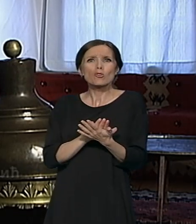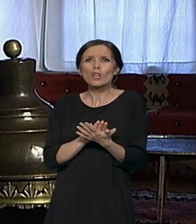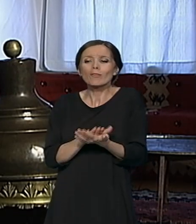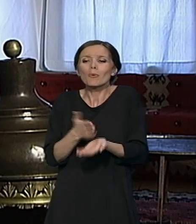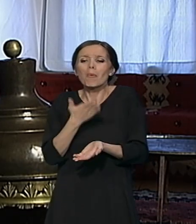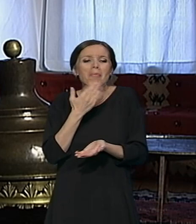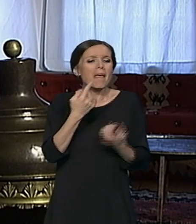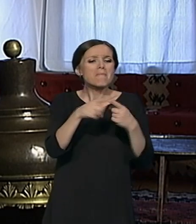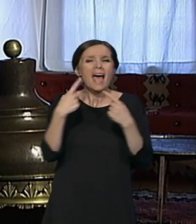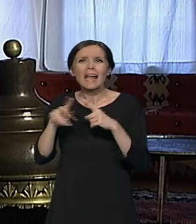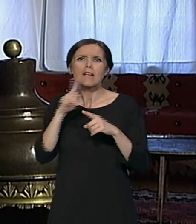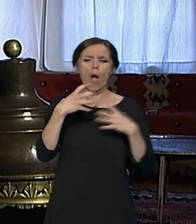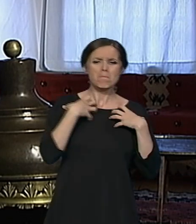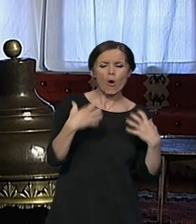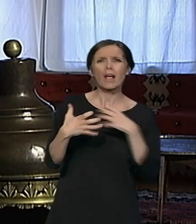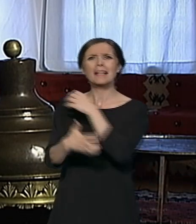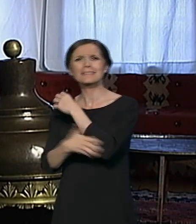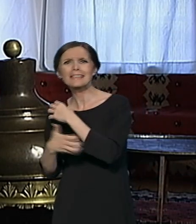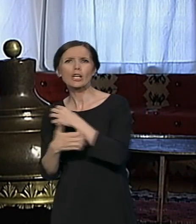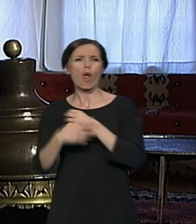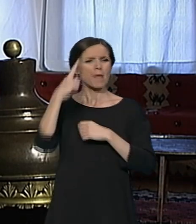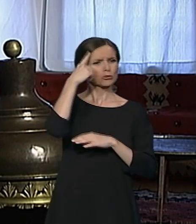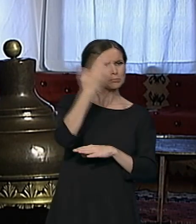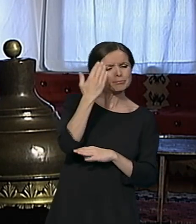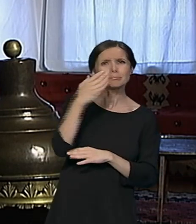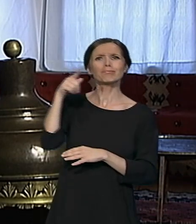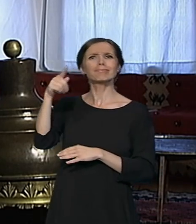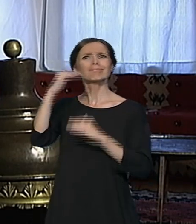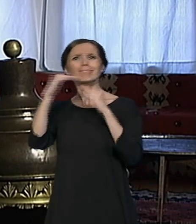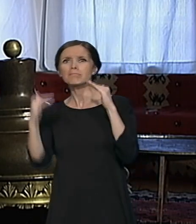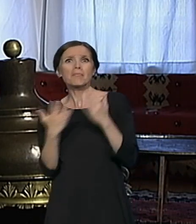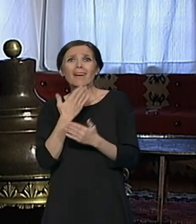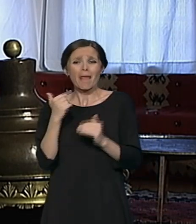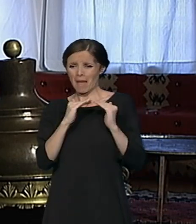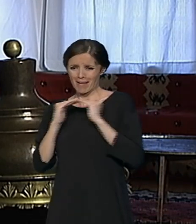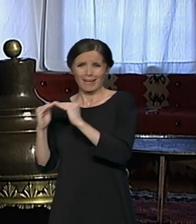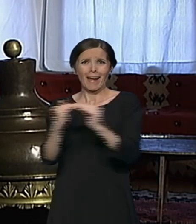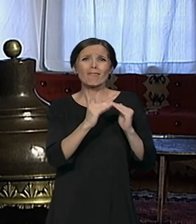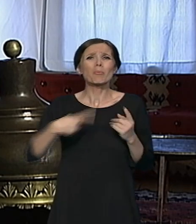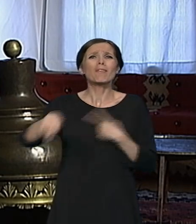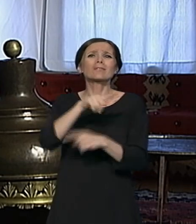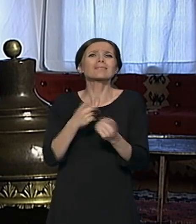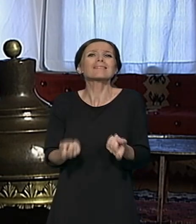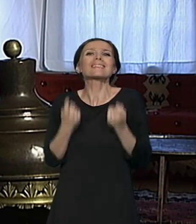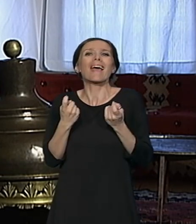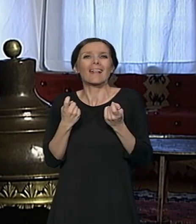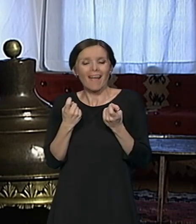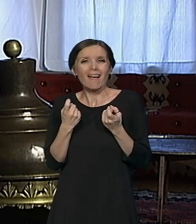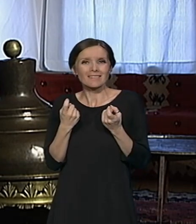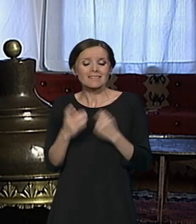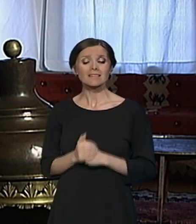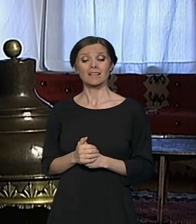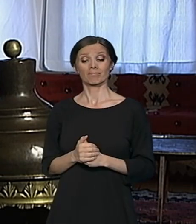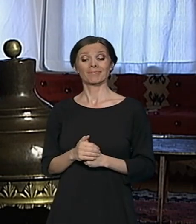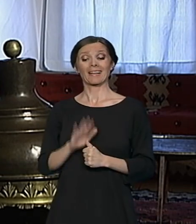klasnih ni socijalnih razlika. Dakle, kao društvo jednakih seljaka i naravno socijalna struktura je bila takva da